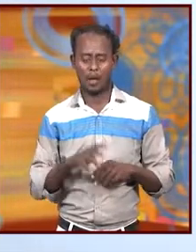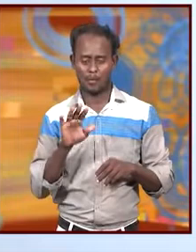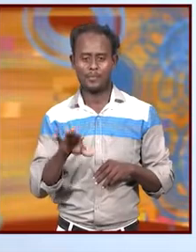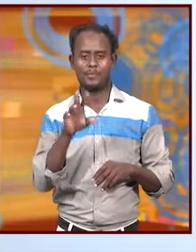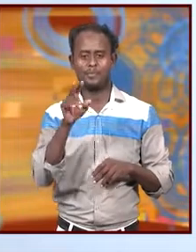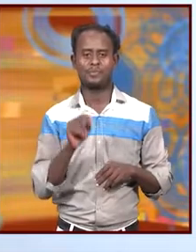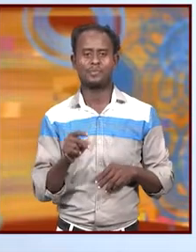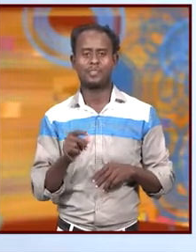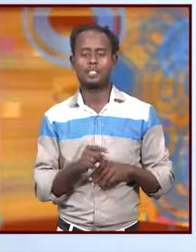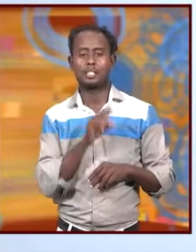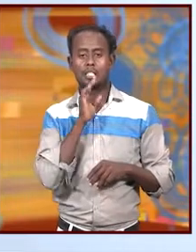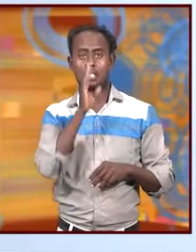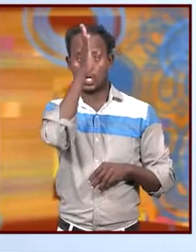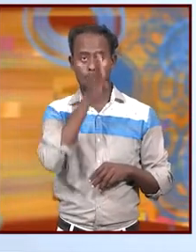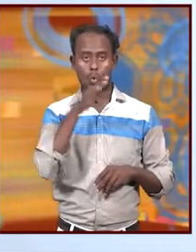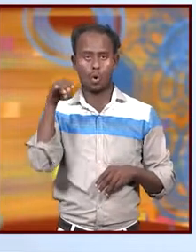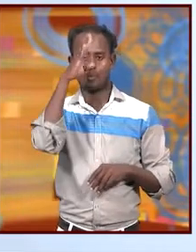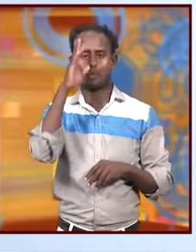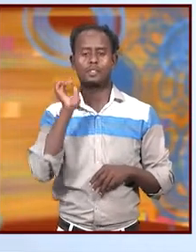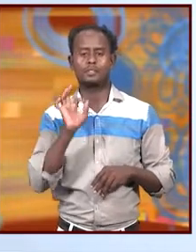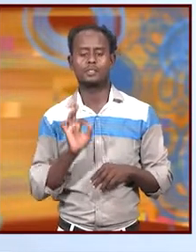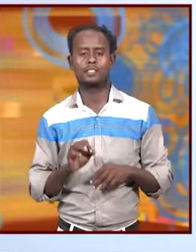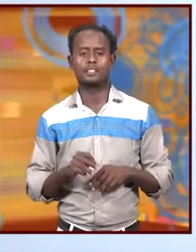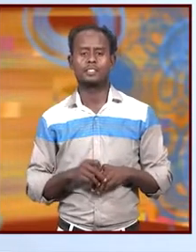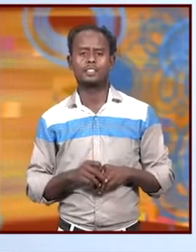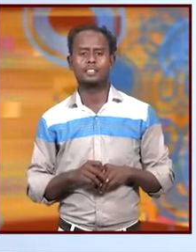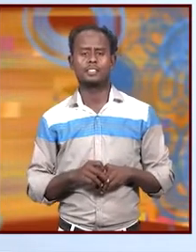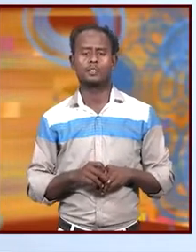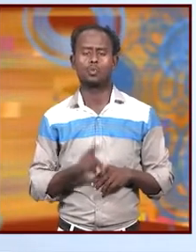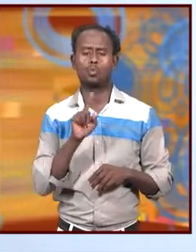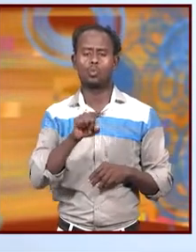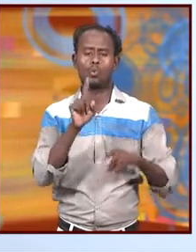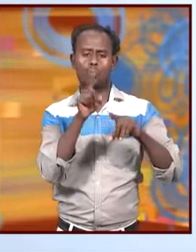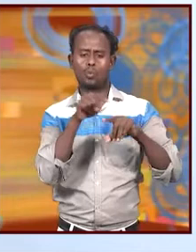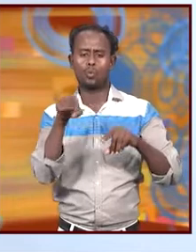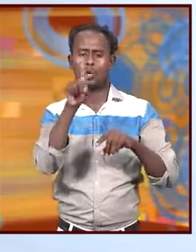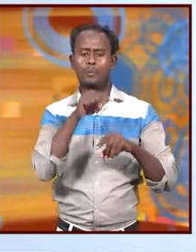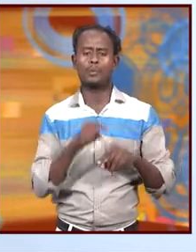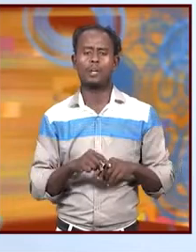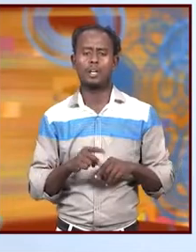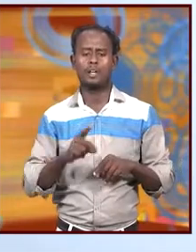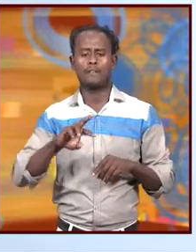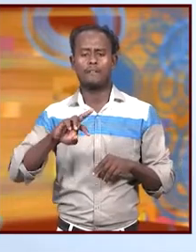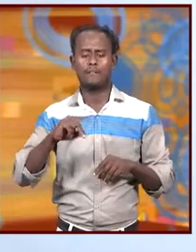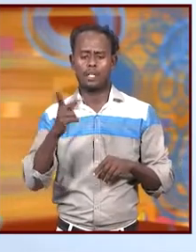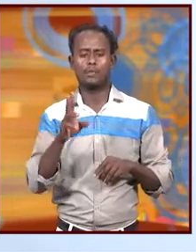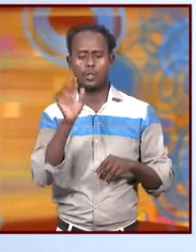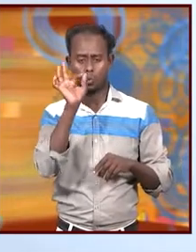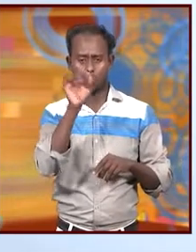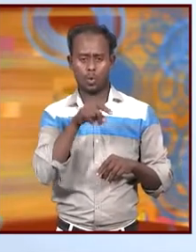ஆமாம், செங்கோண முக்கோணங்கள். ஏனென்று சொன்னால், ஒவ்வொரு முக்கோணங்களிலும் ஏதேனும் ஒரு